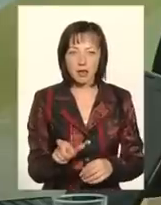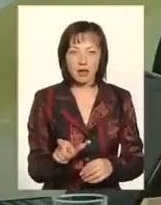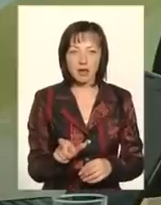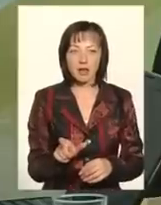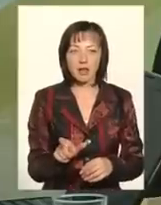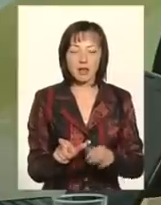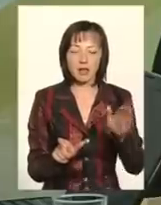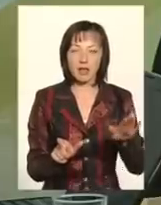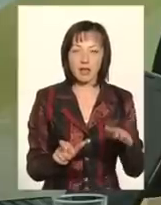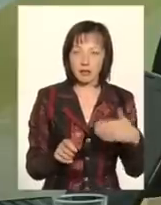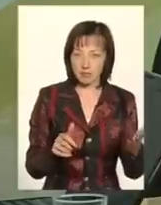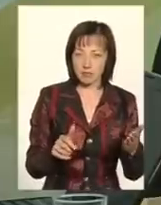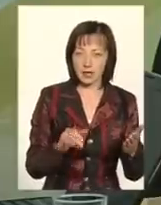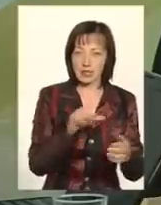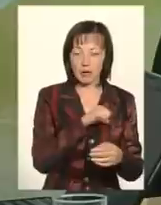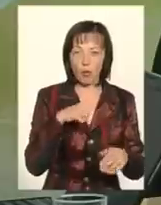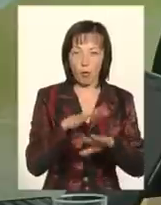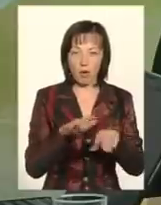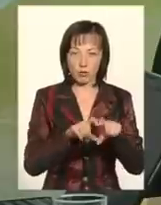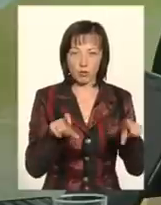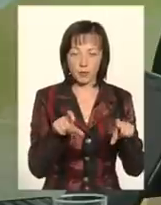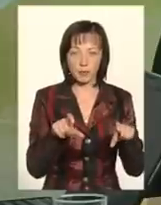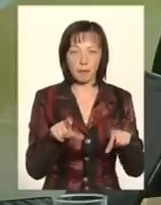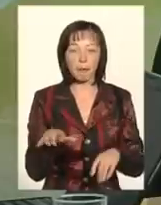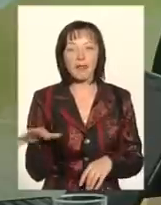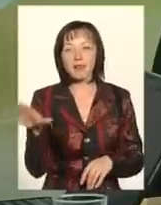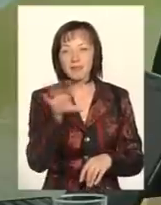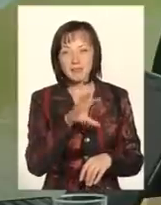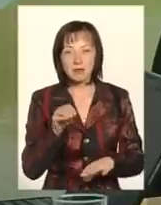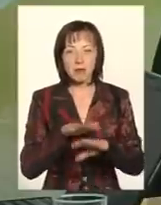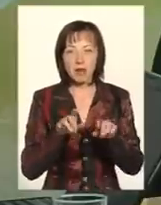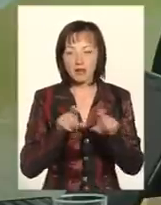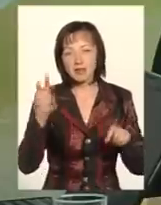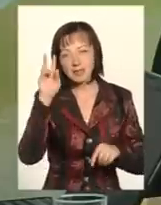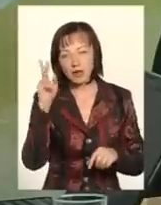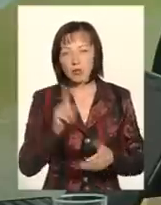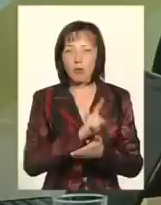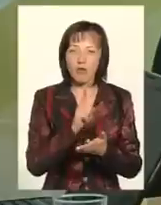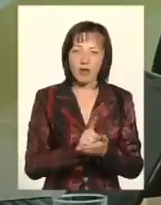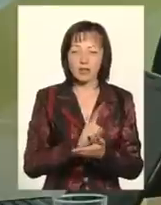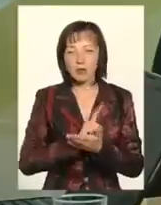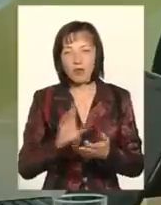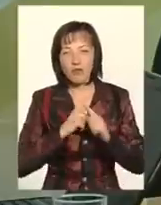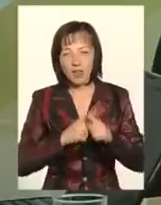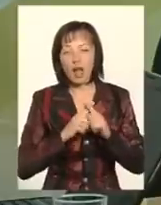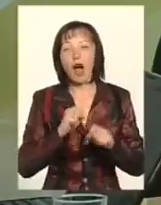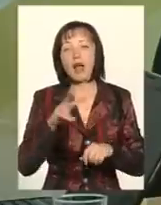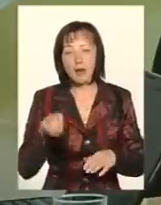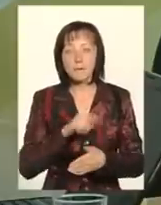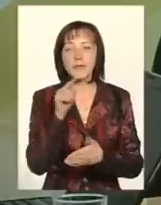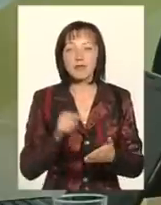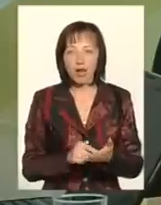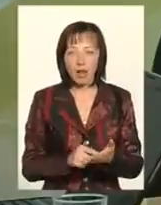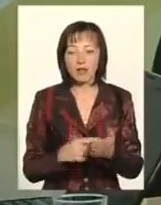банку так і самого банка е банки не знаю чи повинні йти на пос чи не повинні Але все рівно ці питання